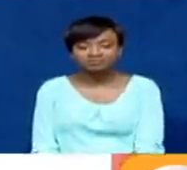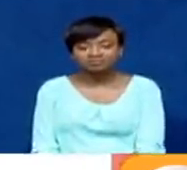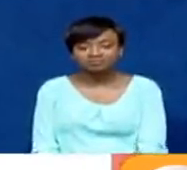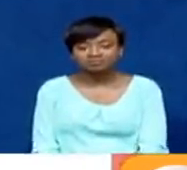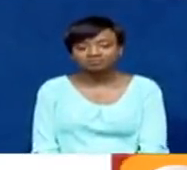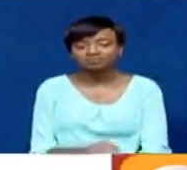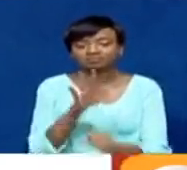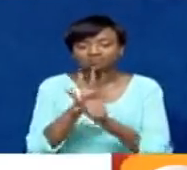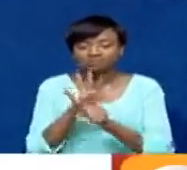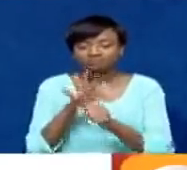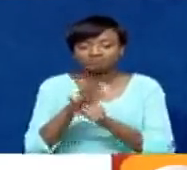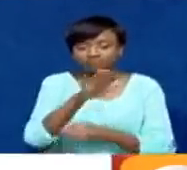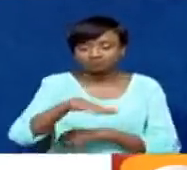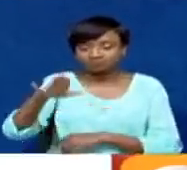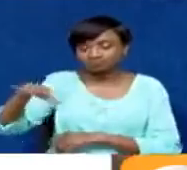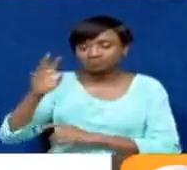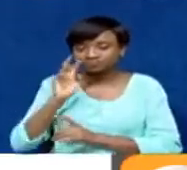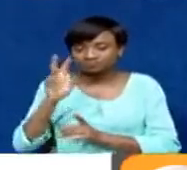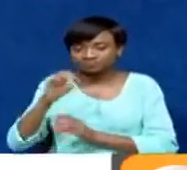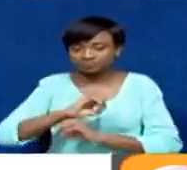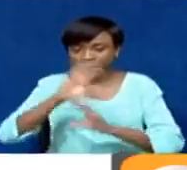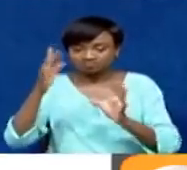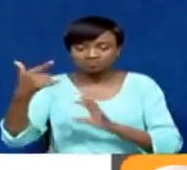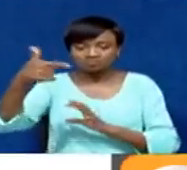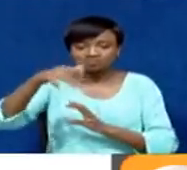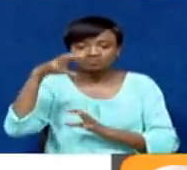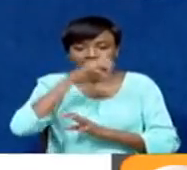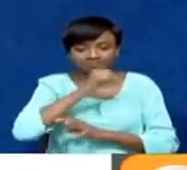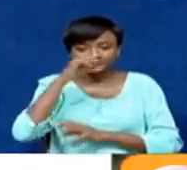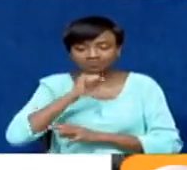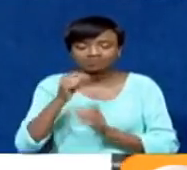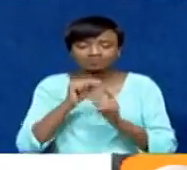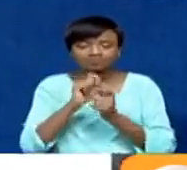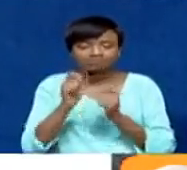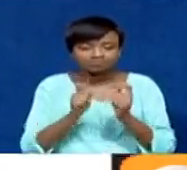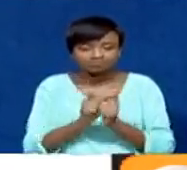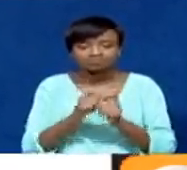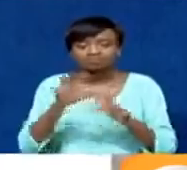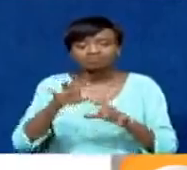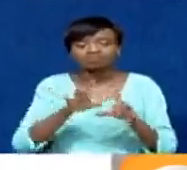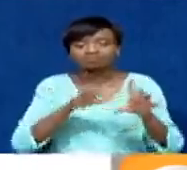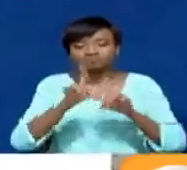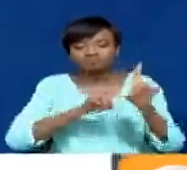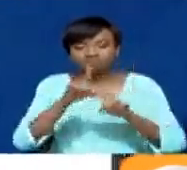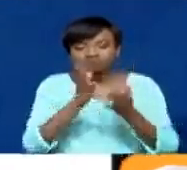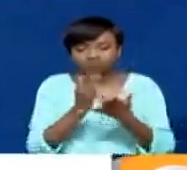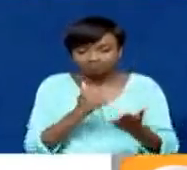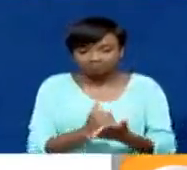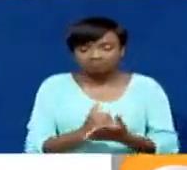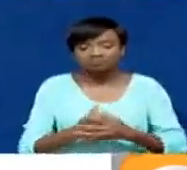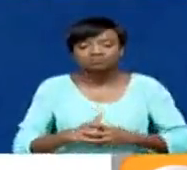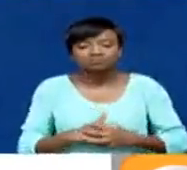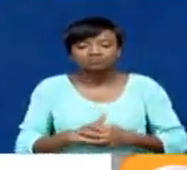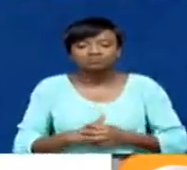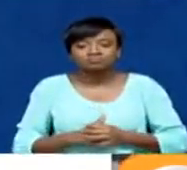Athari za uhaba wa mafuta nchini zikianza kudhihirika hususan katika sekta ya uchukuzi. Chanzo cha uhaba huo kimetajwa kama kudonwa mara